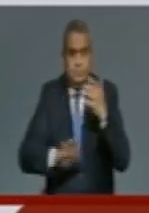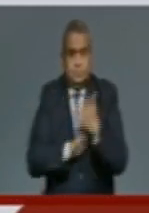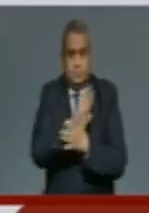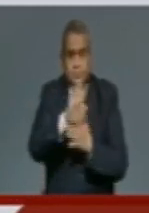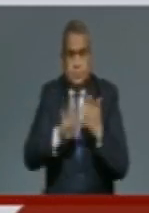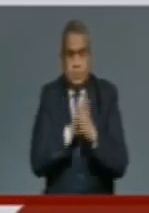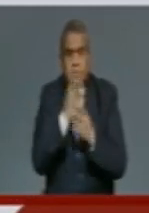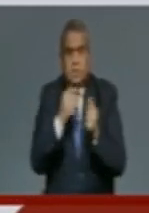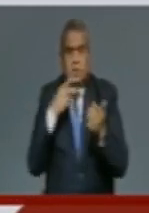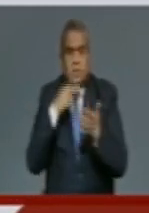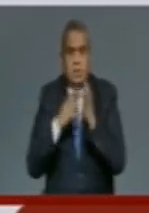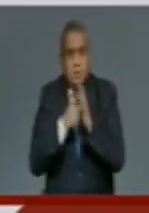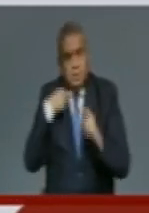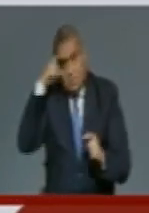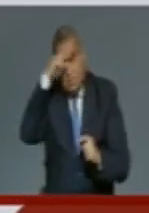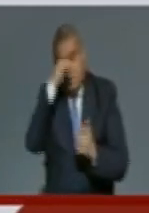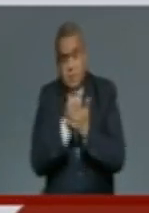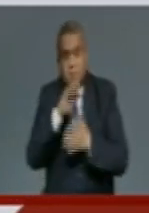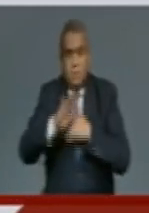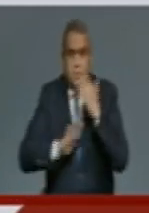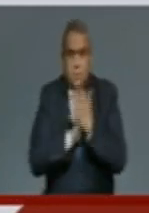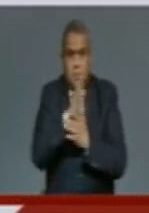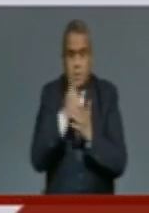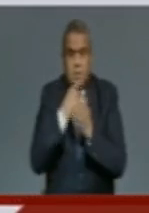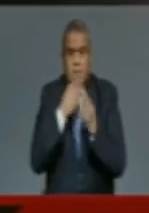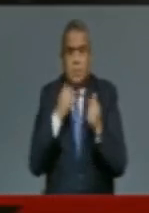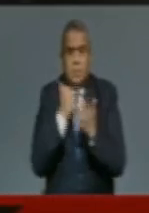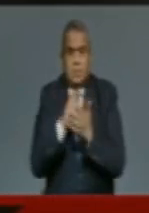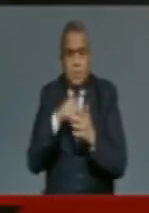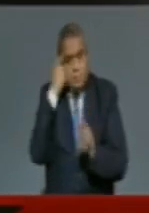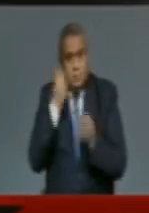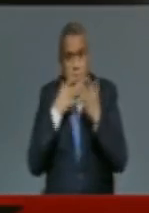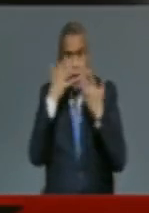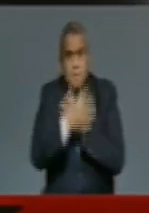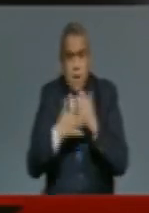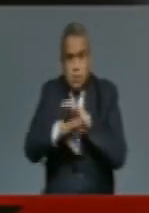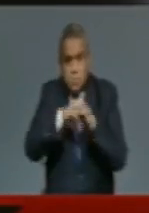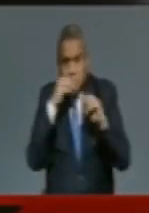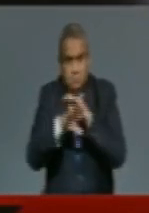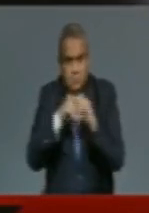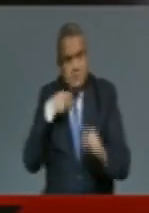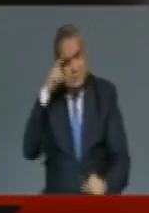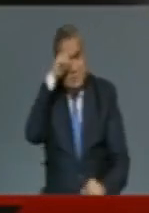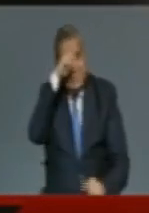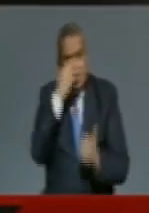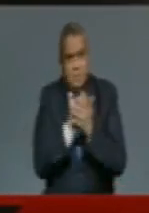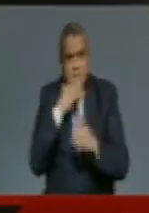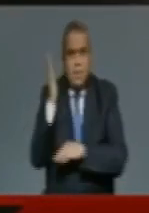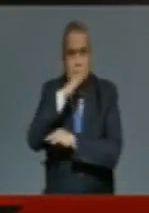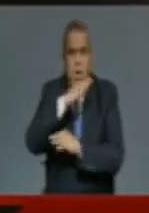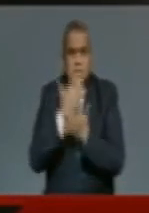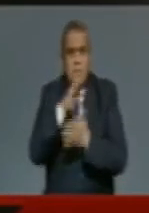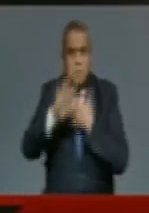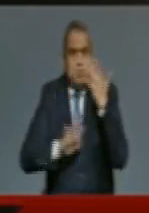التنموية وتعاظم المشروطيات المقترنة بها. هنا أيضا مهم أوي إن أنا أقول في النقطة دي إن